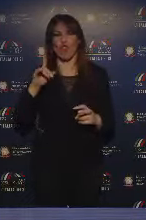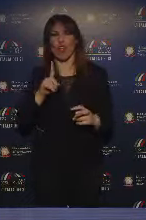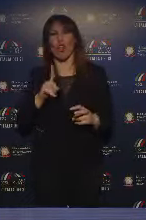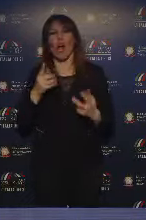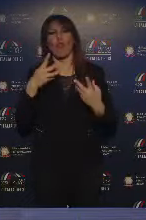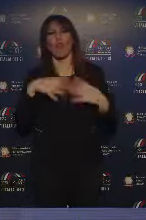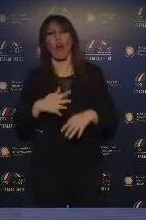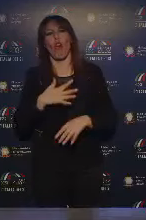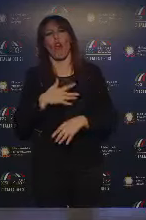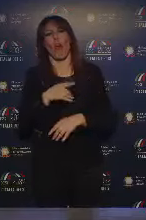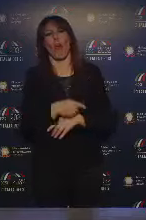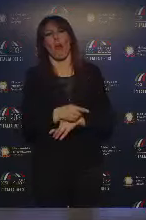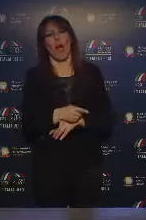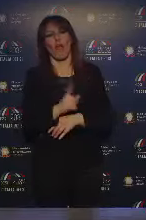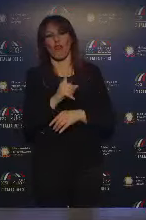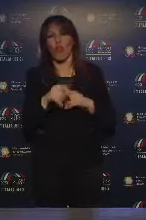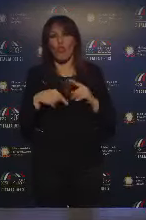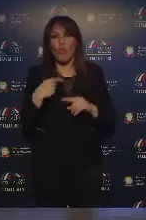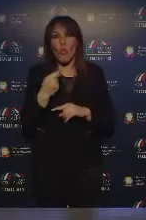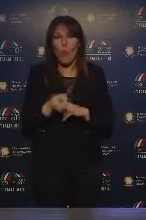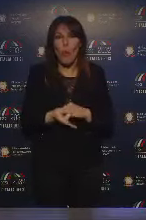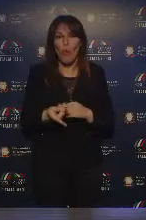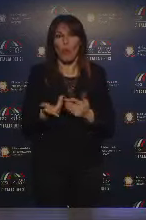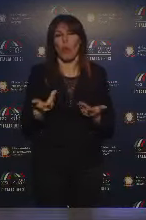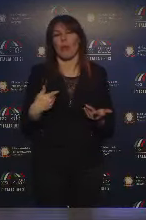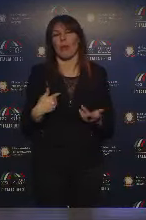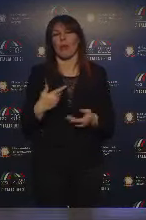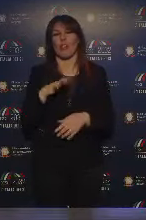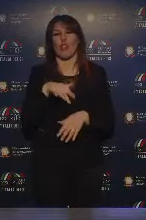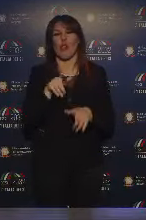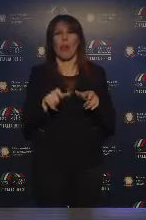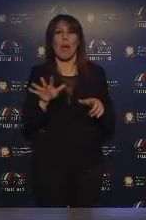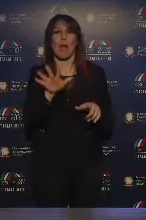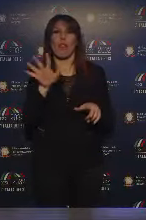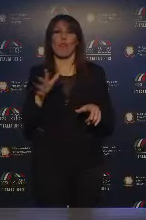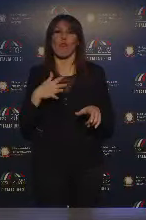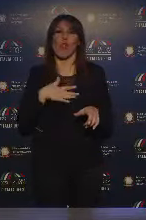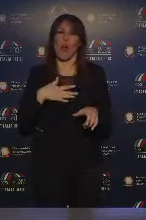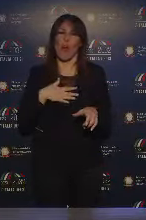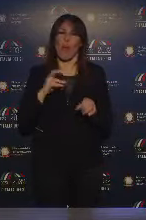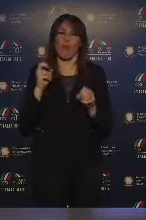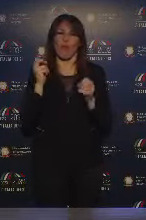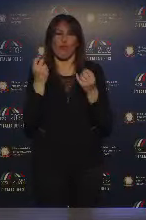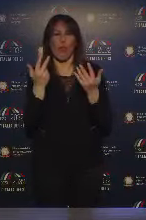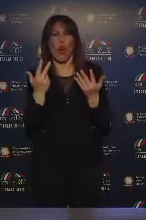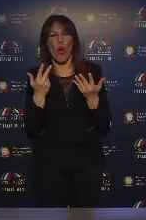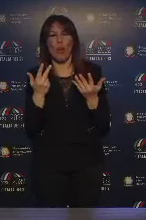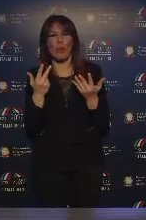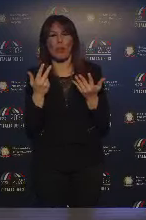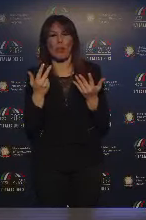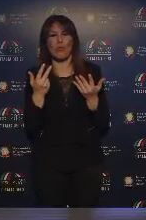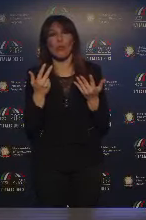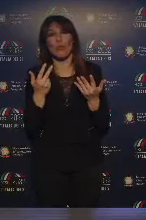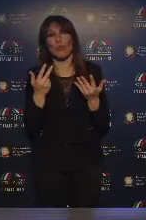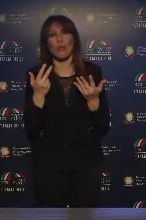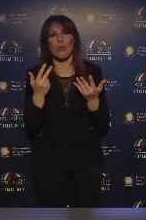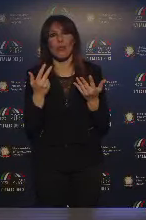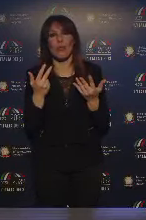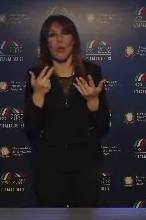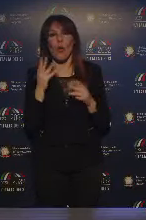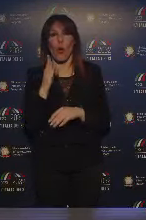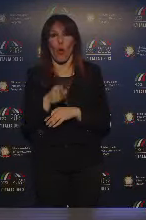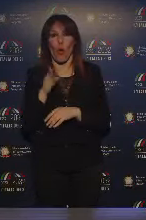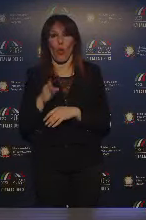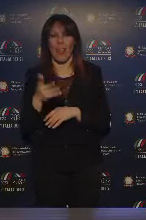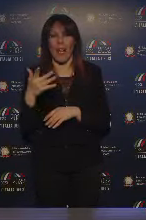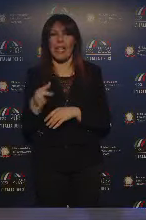colpevole il giorno dopo in ufficio Ecco su 5000 presunti colpevoli 18 18 condannati